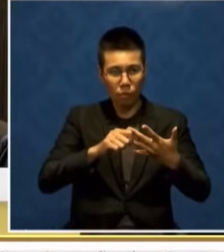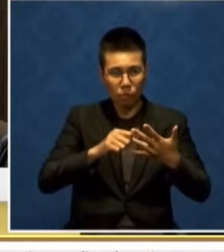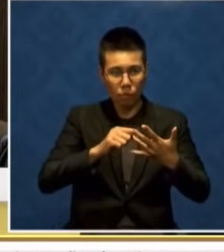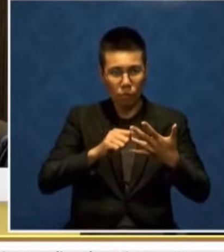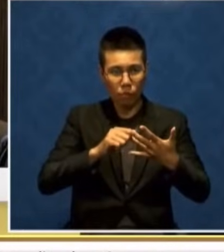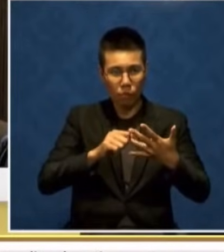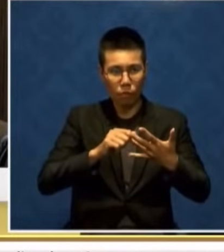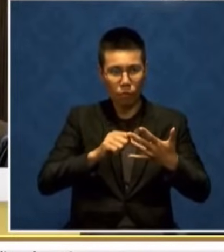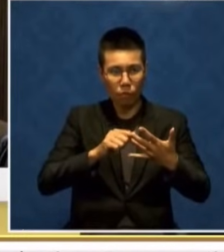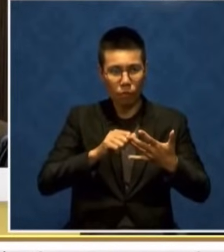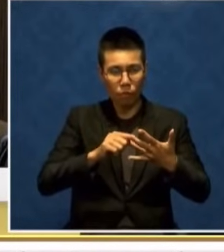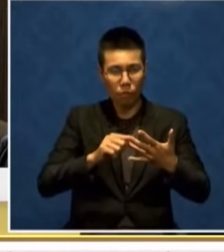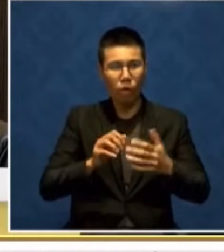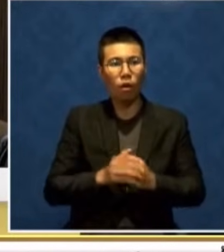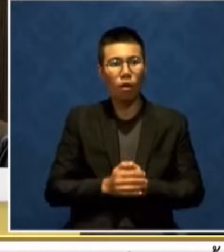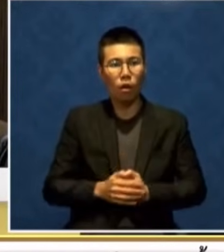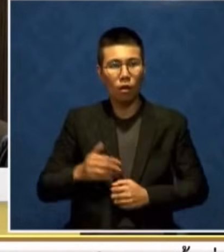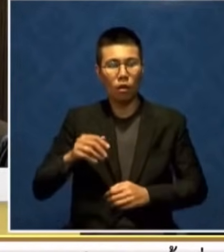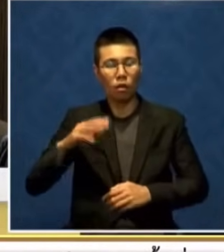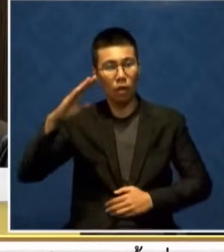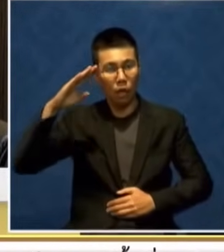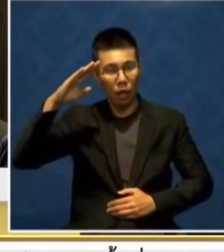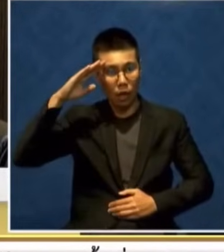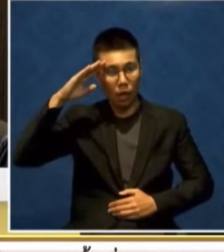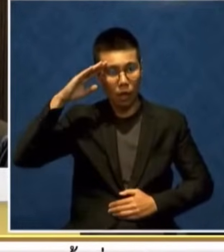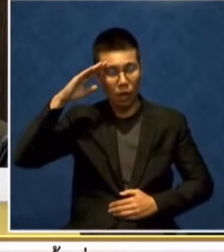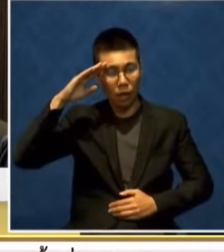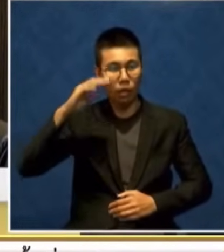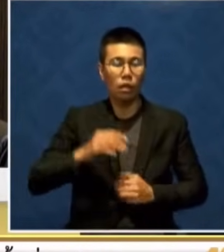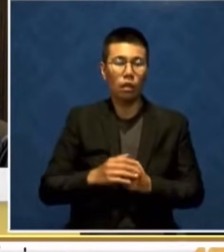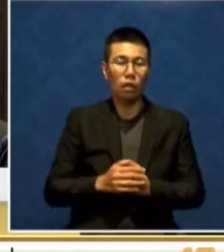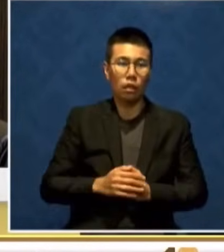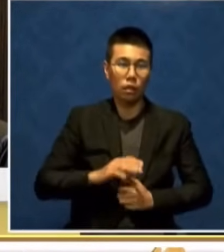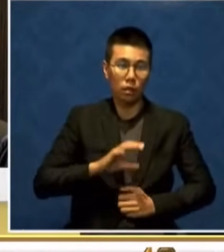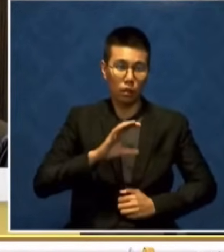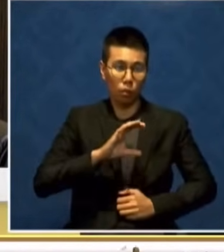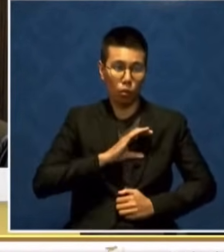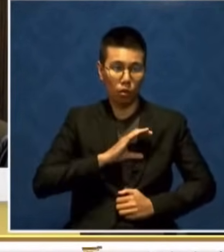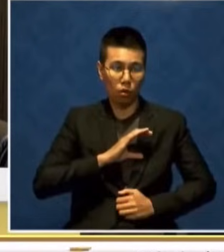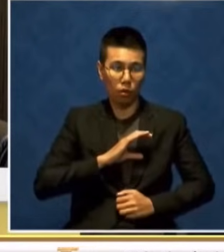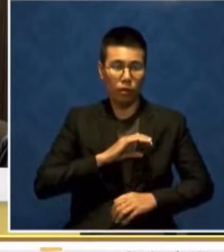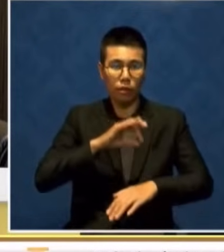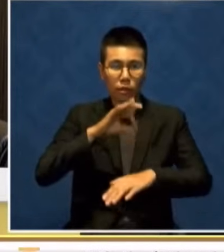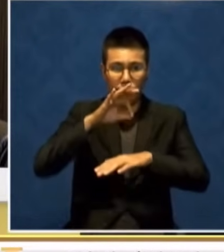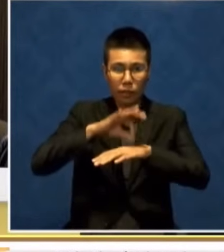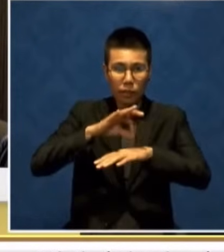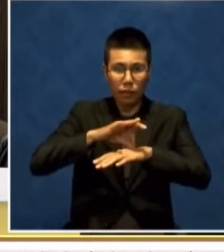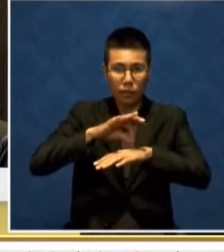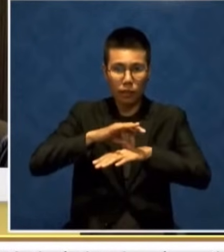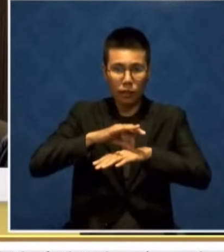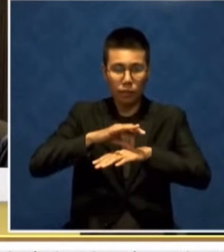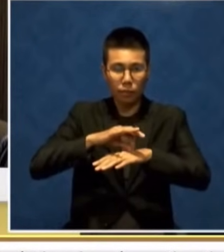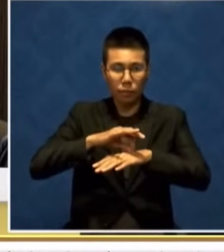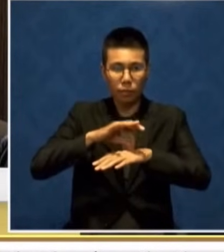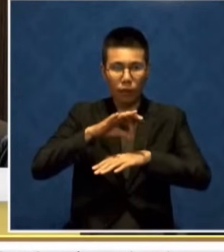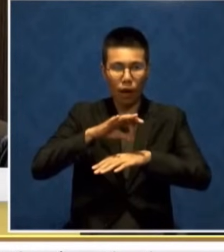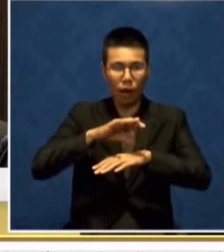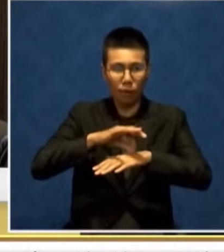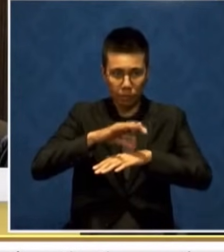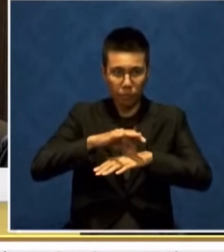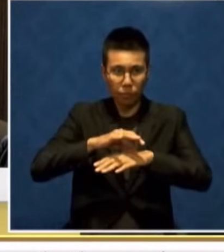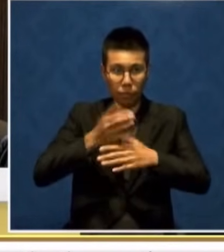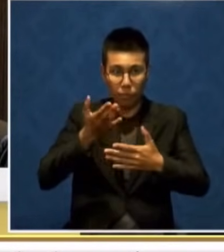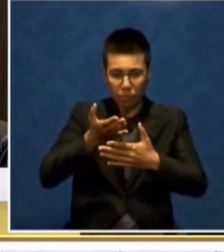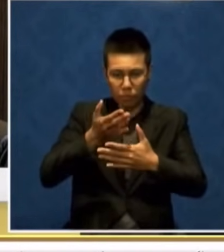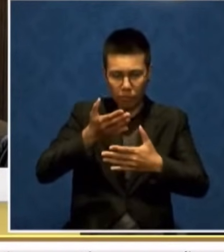ชั้นประทวนได้มีโอกาสในการเติบโตที่มากขึ้นไม่ว่าจะเป็นการส่งเสริมให้ตำรวจชั้น